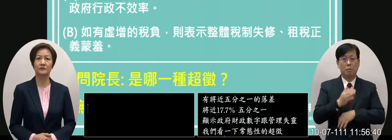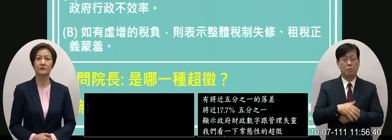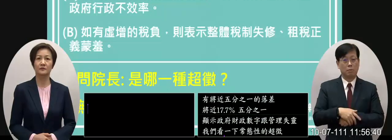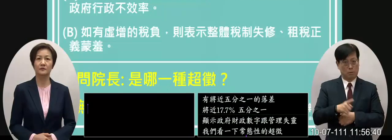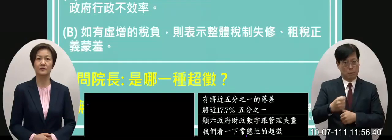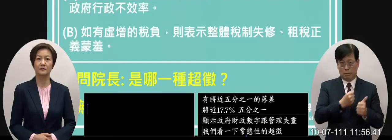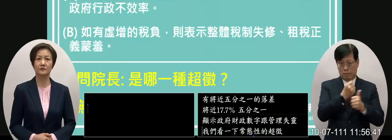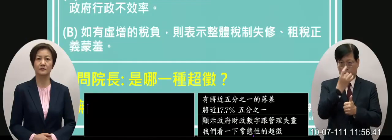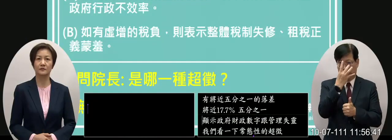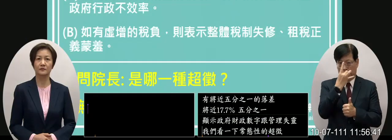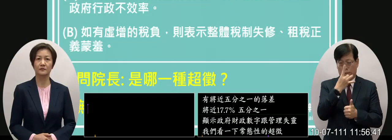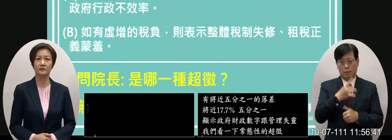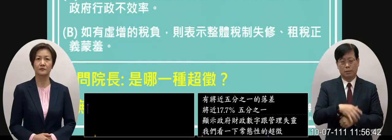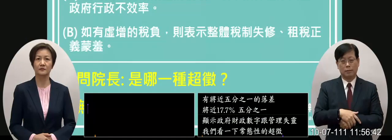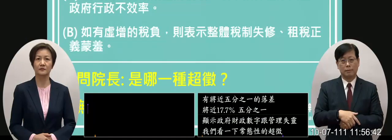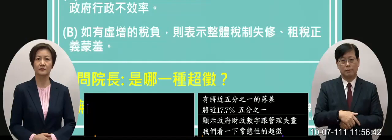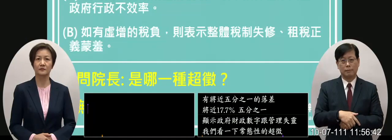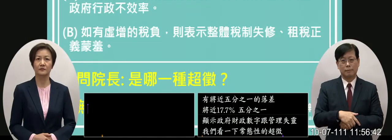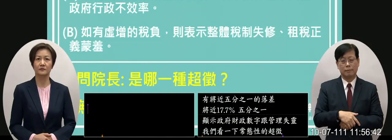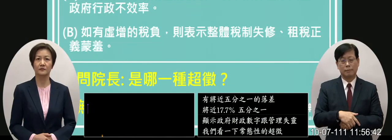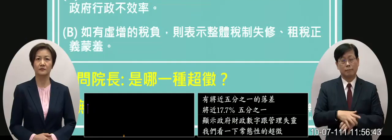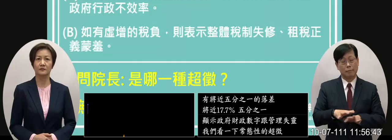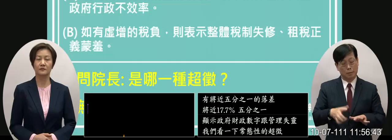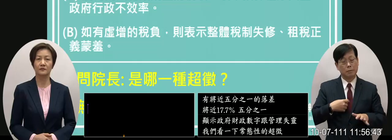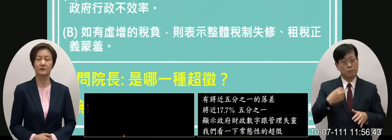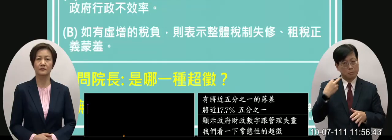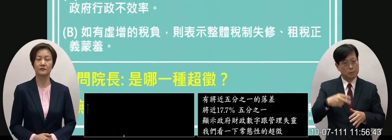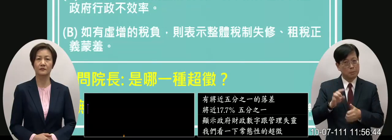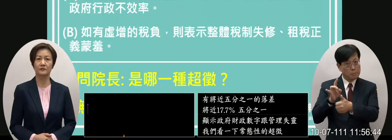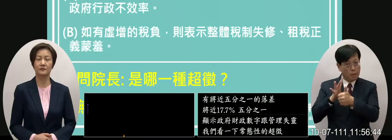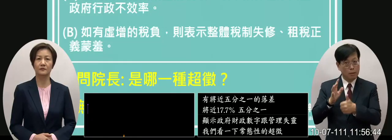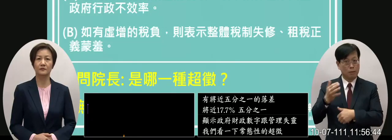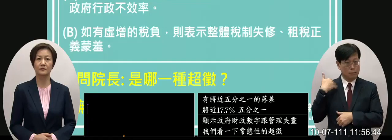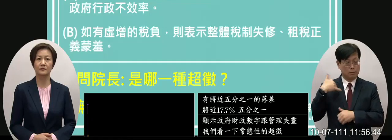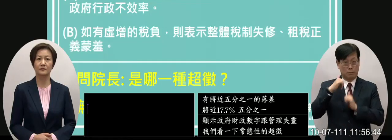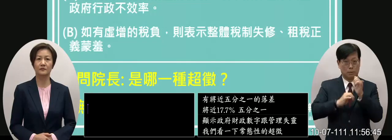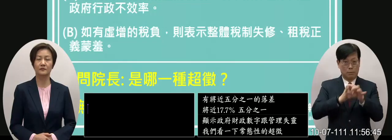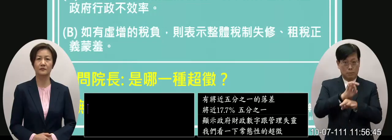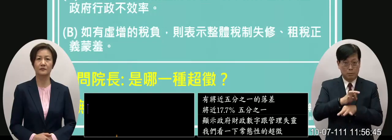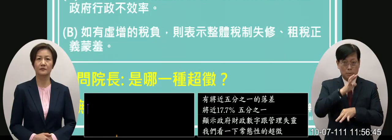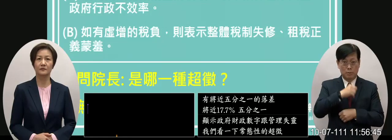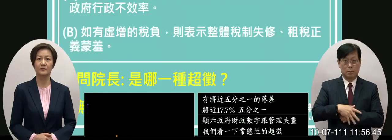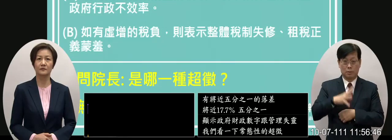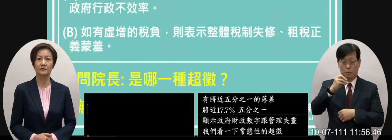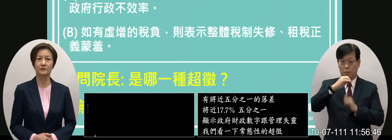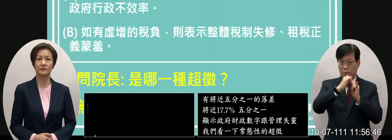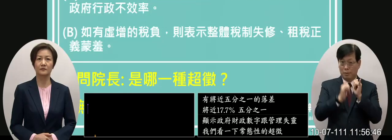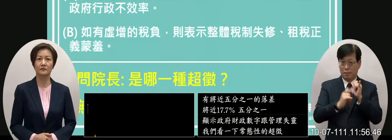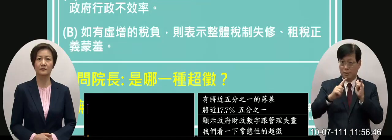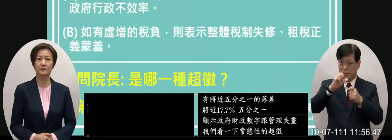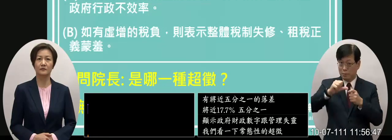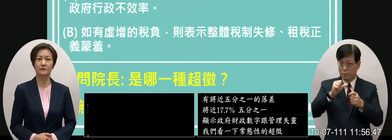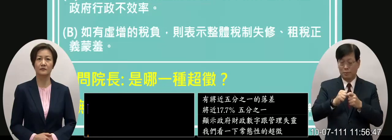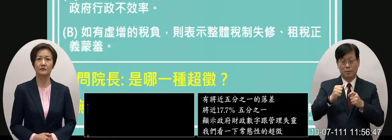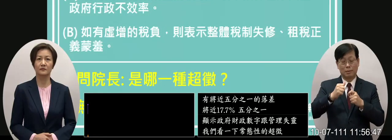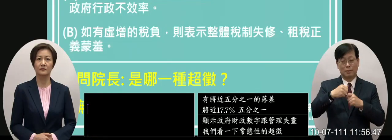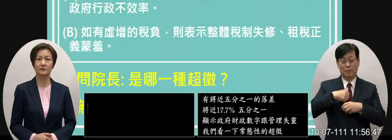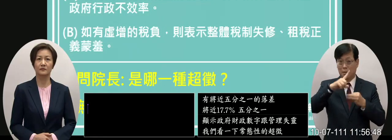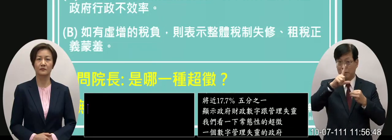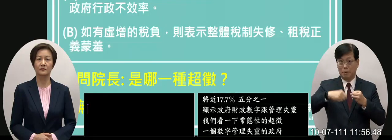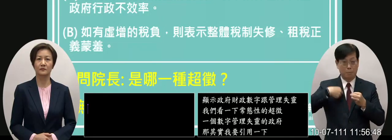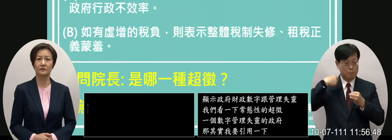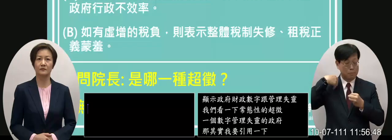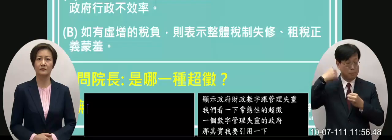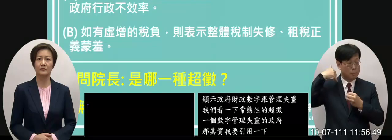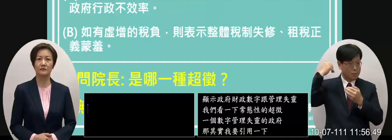失灵的一个政府。那其实我要引用一下史学的经典《万历十五年》，这个明朝覆亡的一